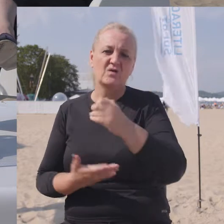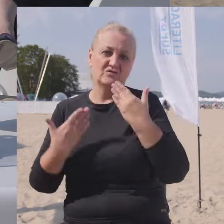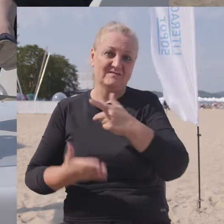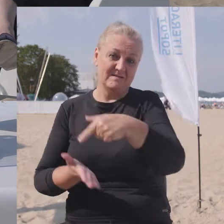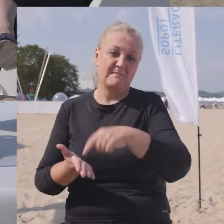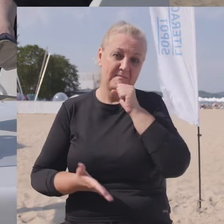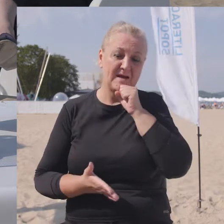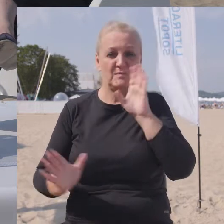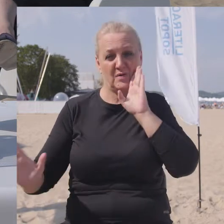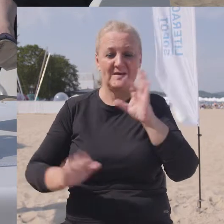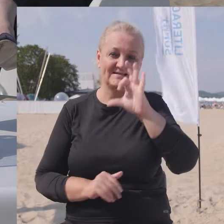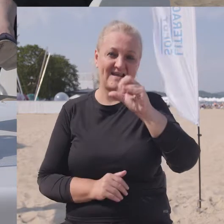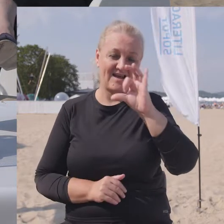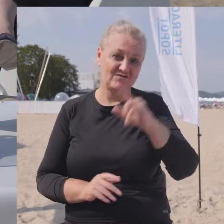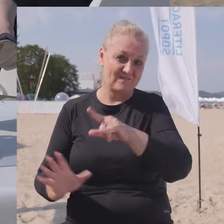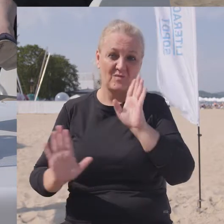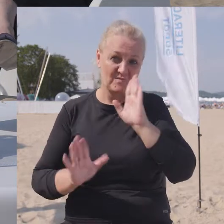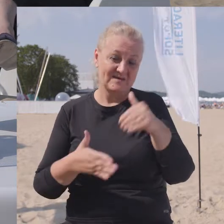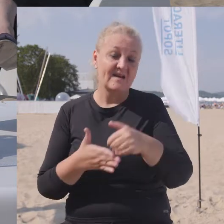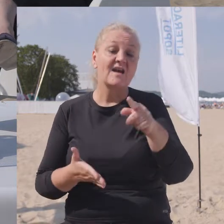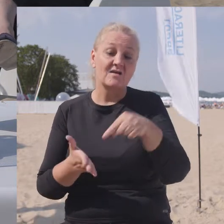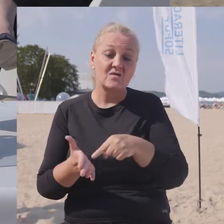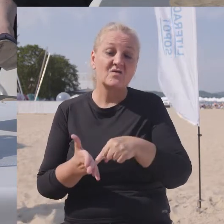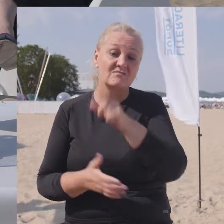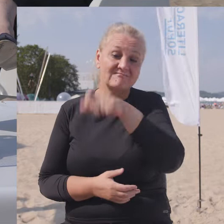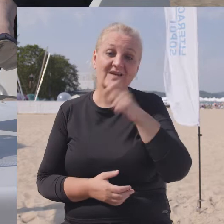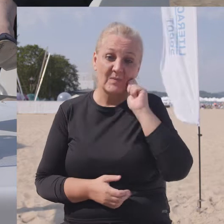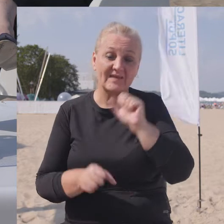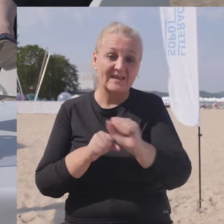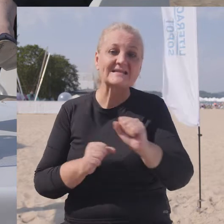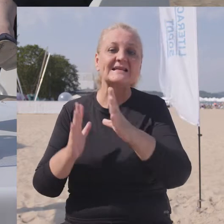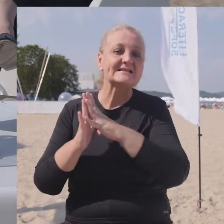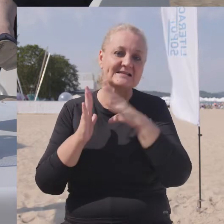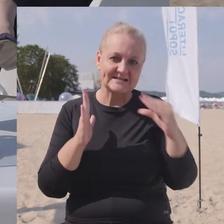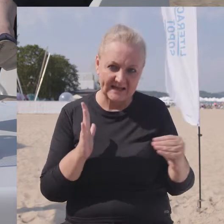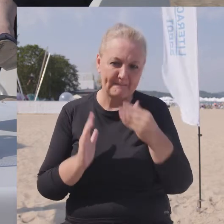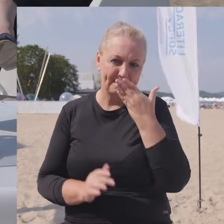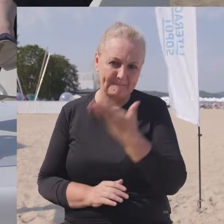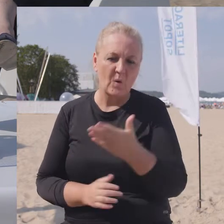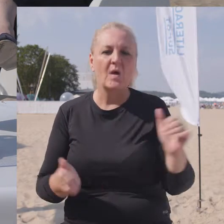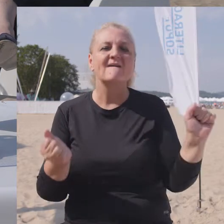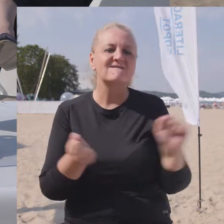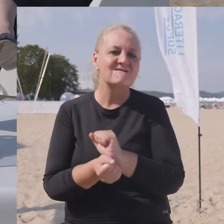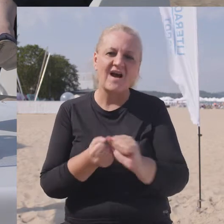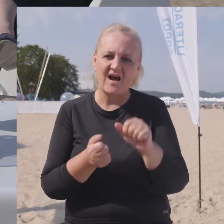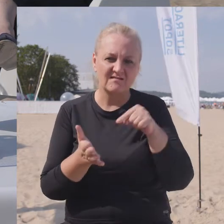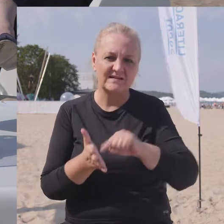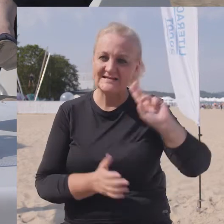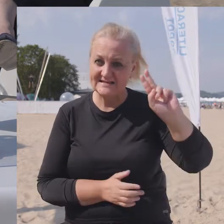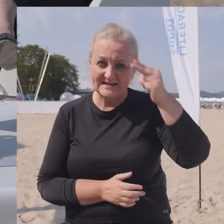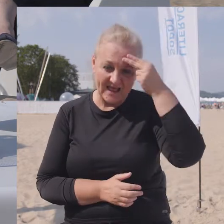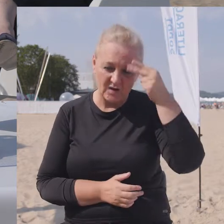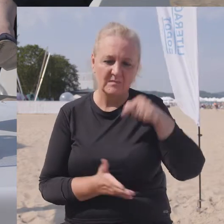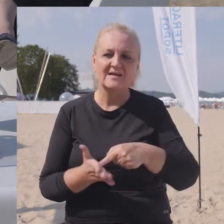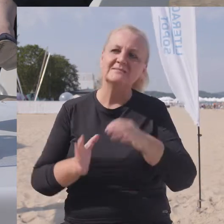nie przekreślajmy jej, ponieważ myślę, że ona jest w pewien sposób symbolem walki ze stereotypem, z tak zwaną